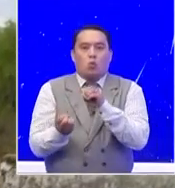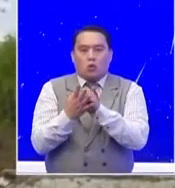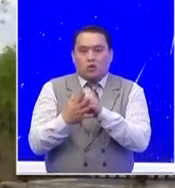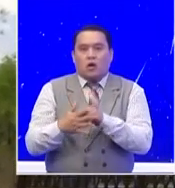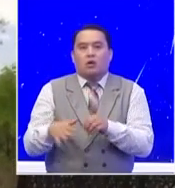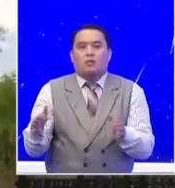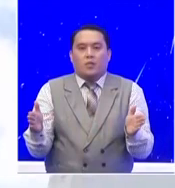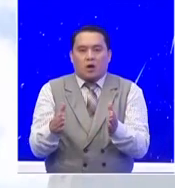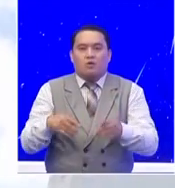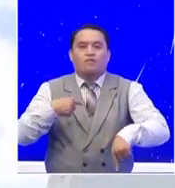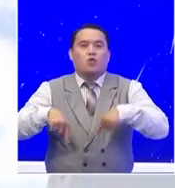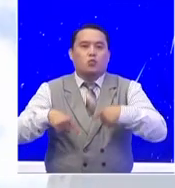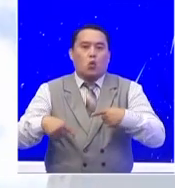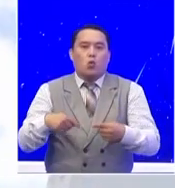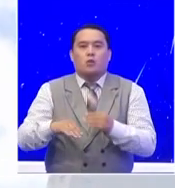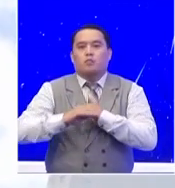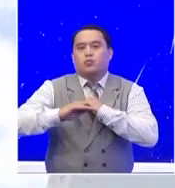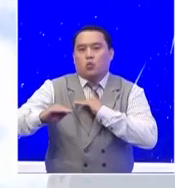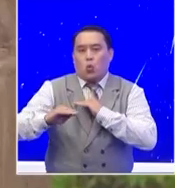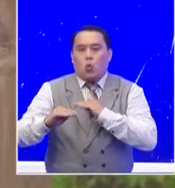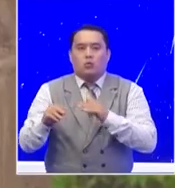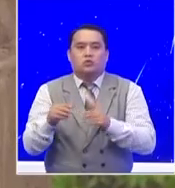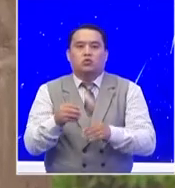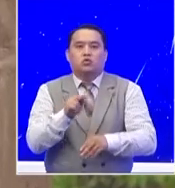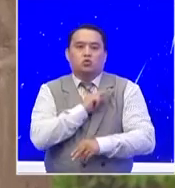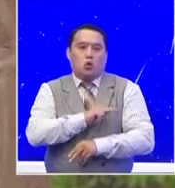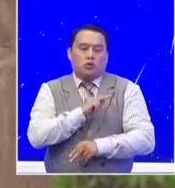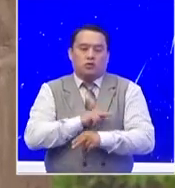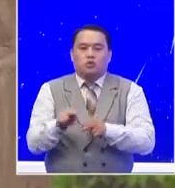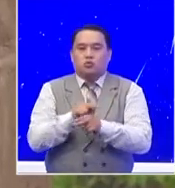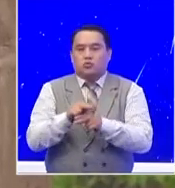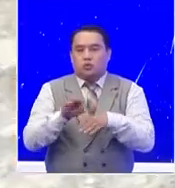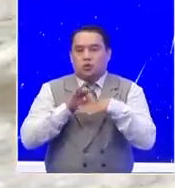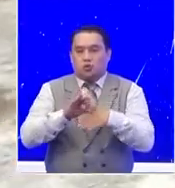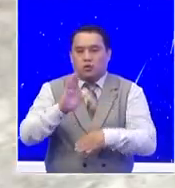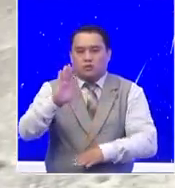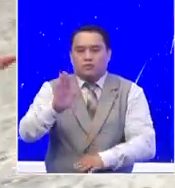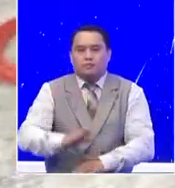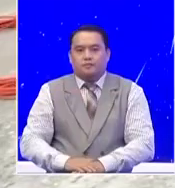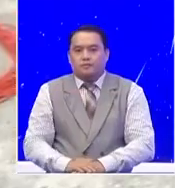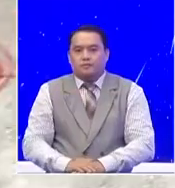ауылда шағын футбол алаңдары салынып, ауылдардың іші жолдары орташа жөндеуден өтпек.